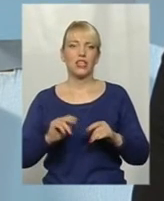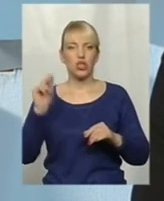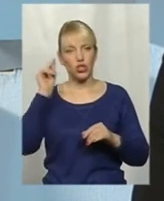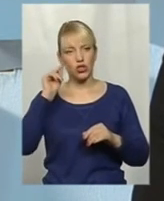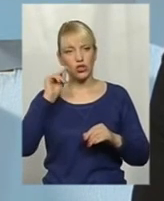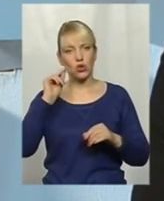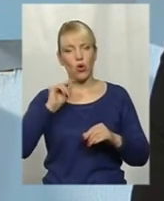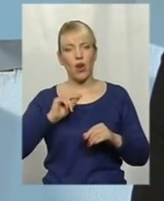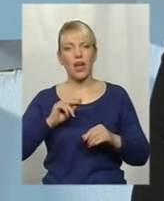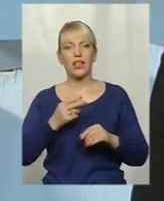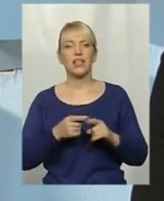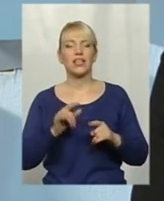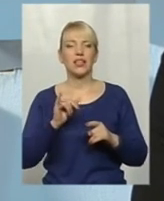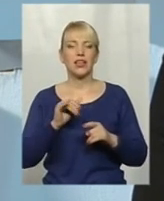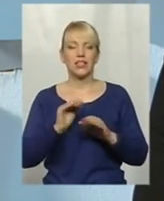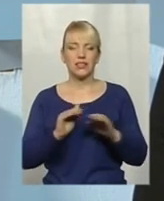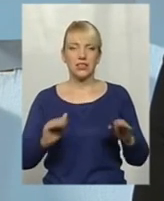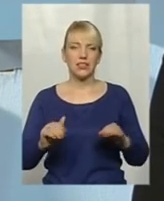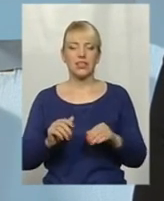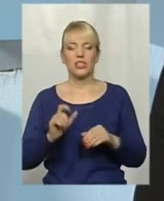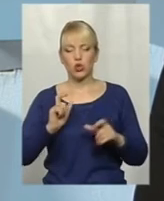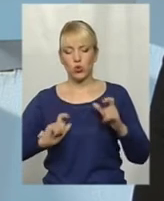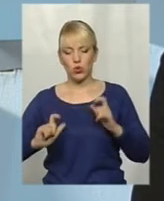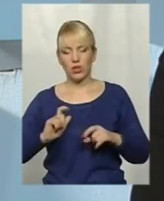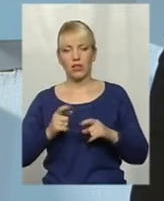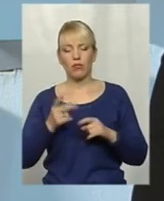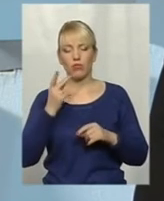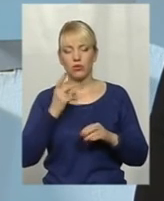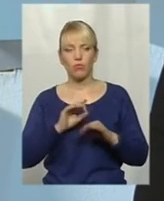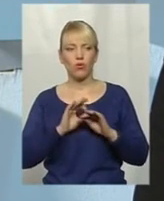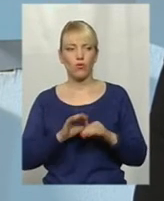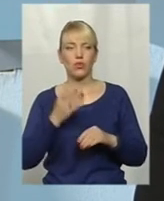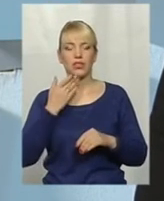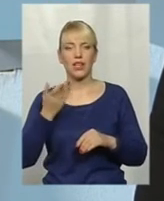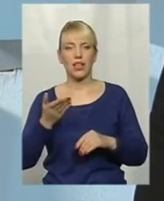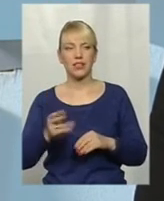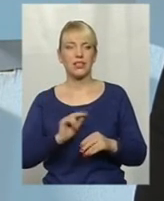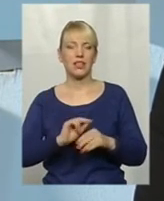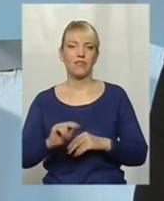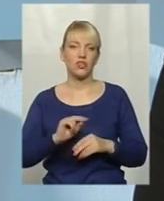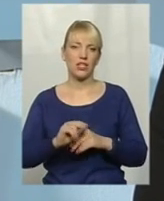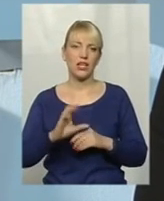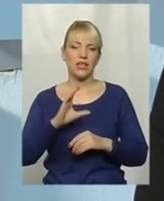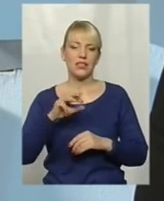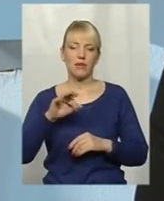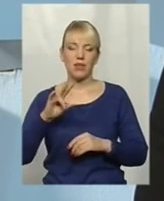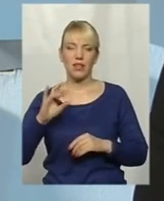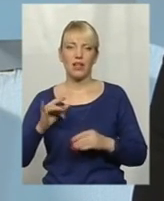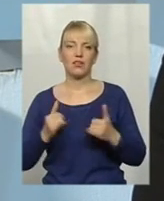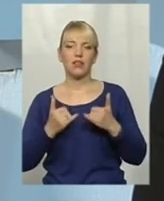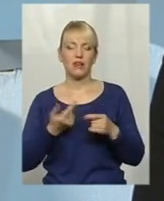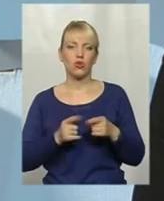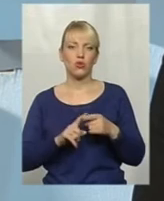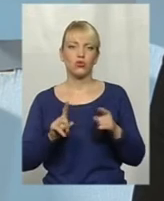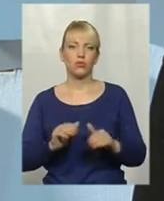школяри, також студенти вузів. Постійно проводяться з ними лекції, навчання, семінари для того, щоб